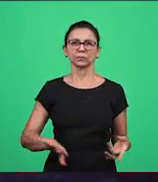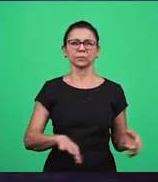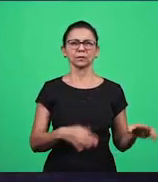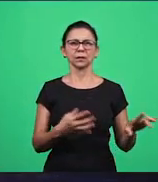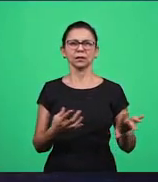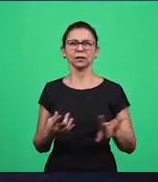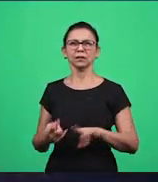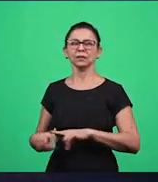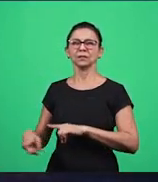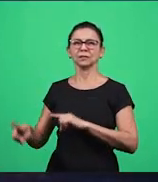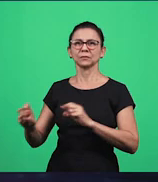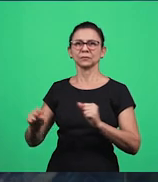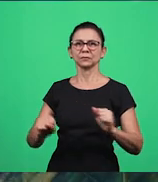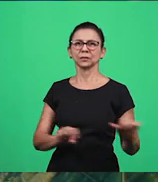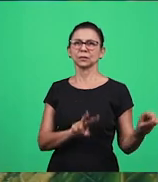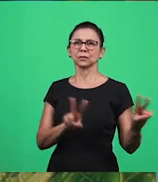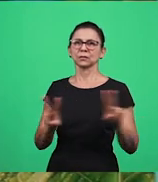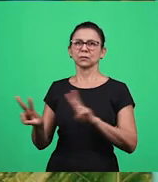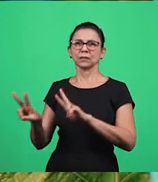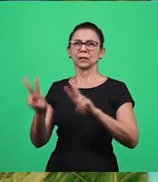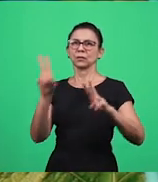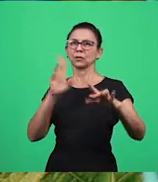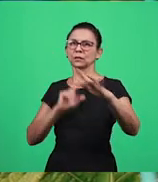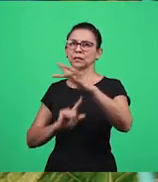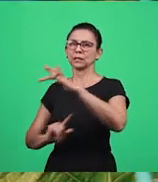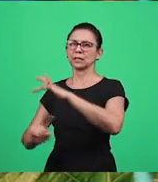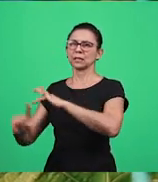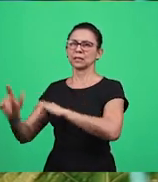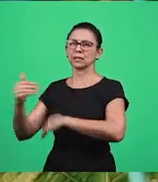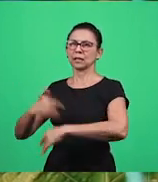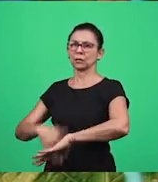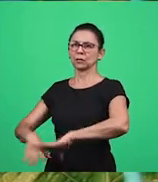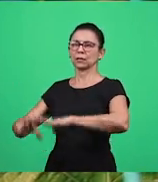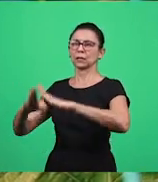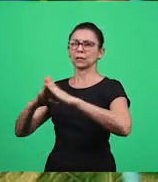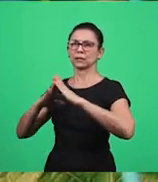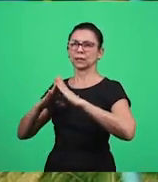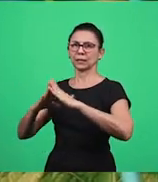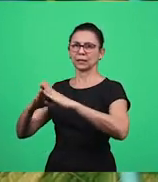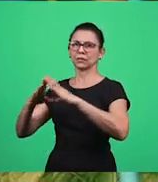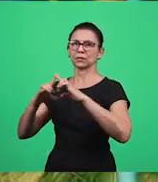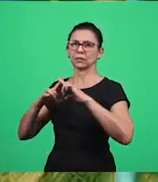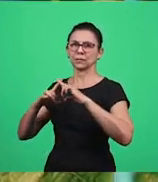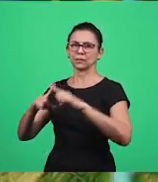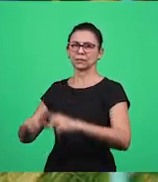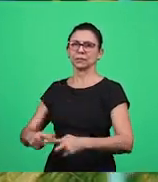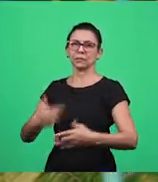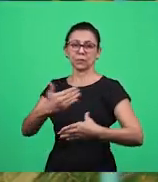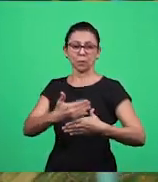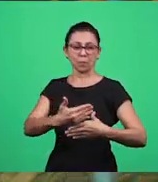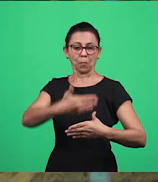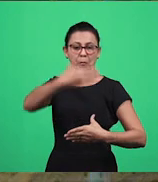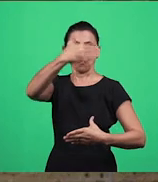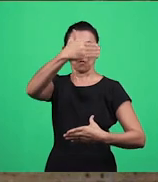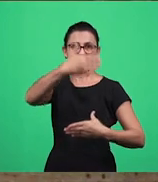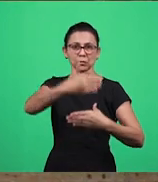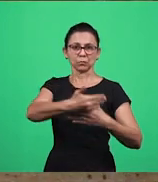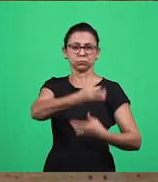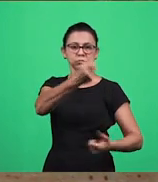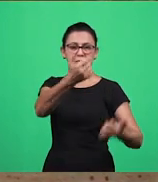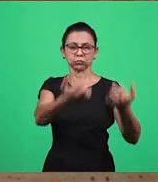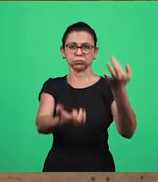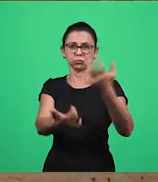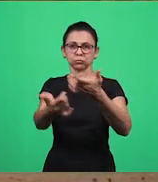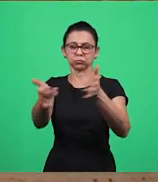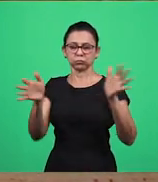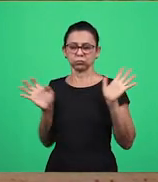Он наполняет церковь небесными богатствами, ценностями, вечностями. Вечными она живет,